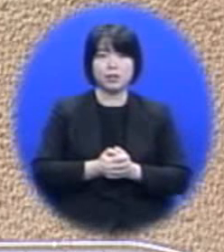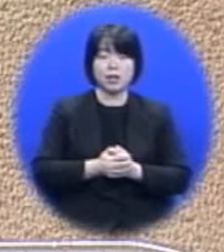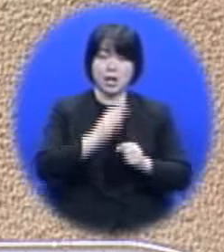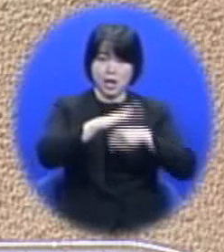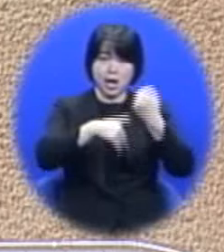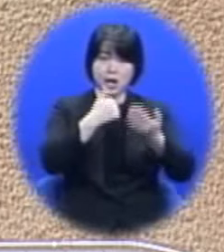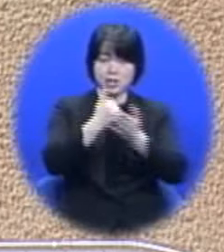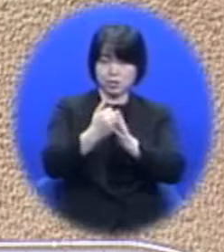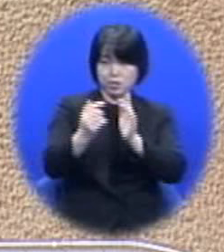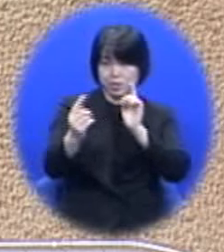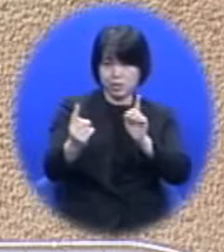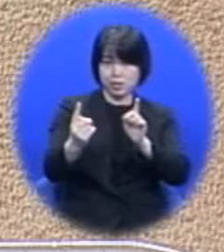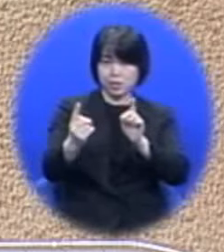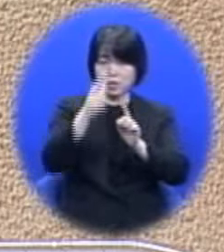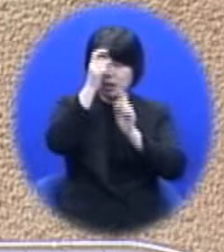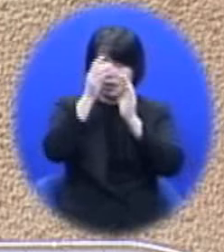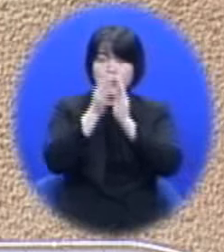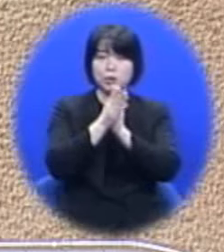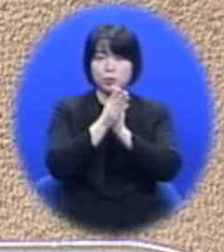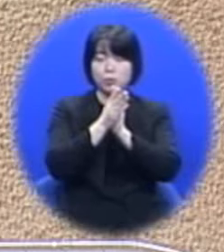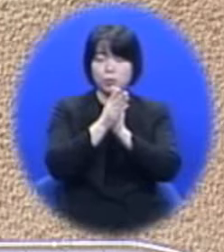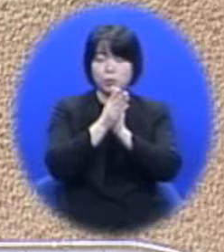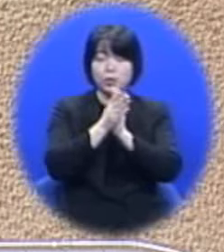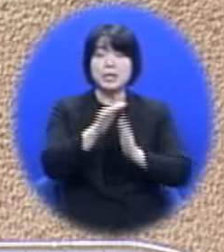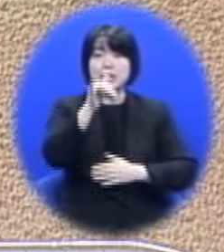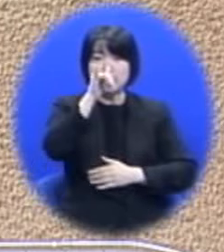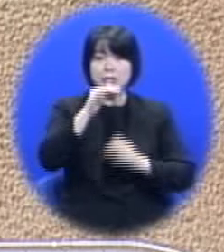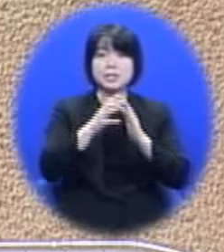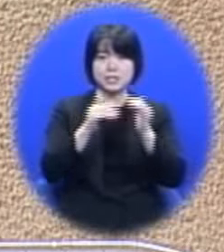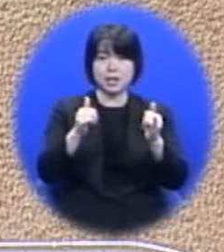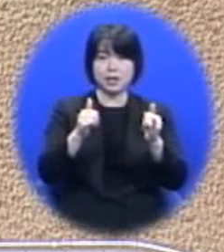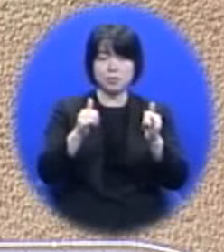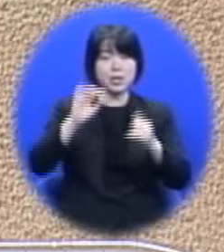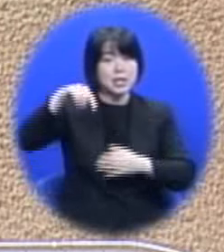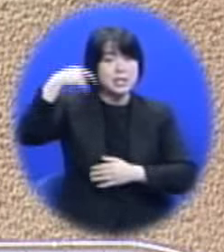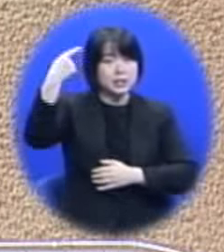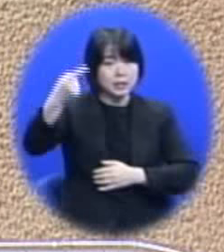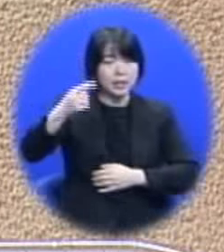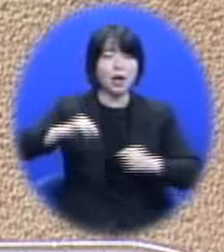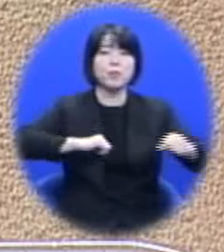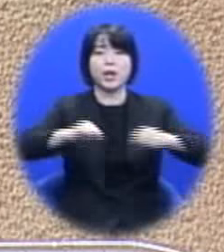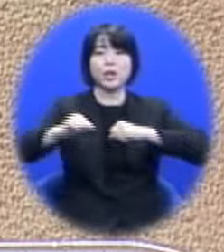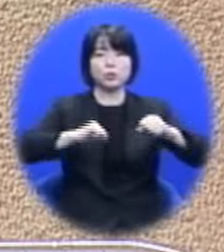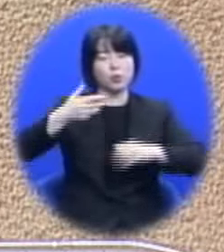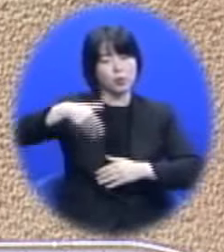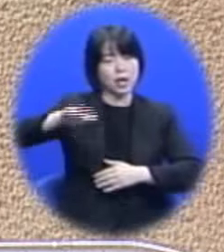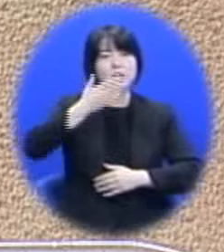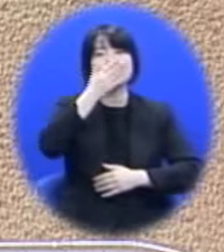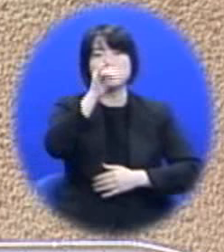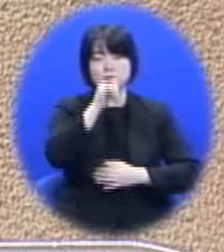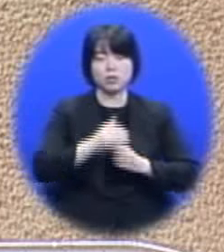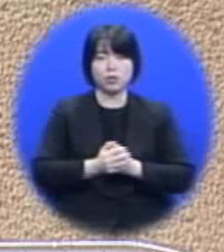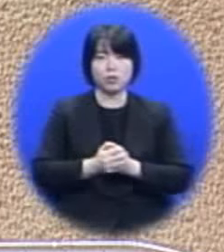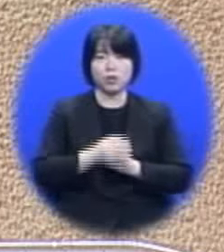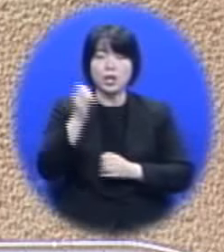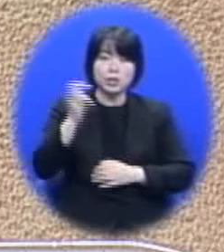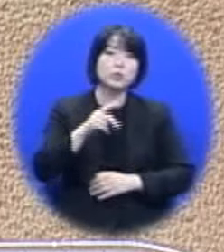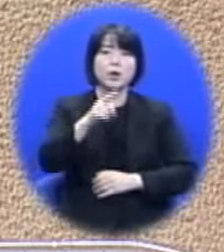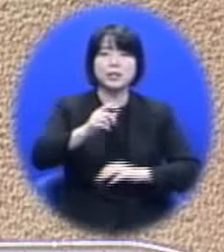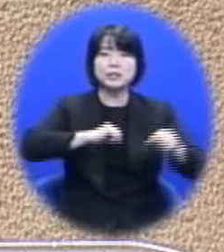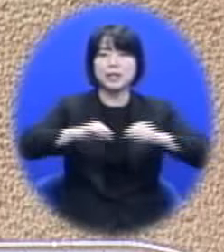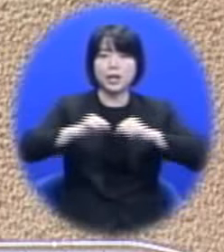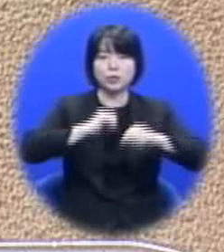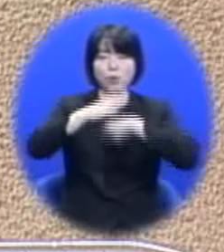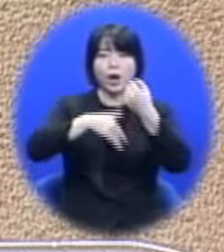하나님과 대면한 그 골방기도가 있는 사람이 그 다음에 행동도 가는 거예요. 그리고 그